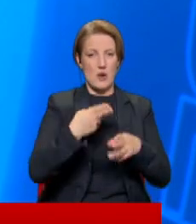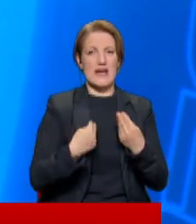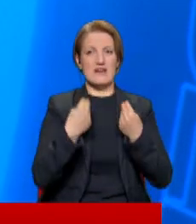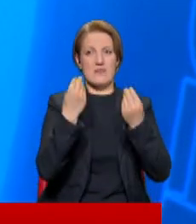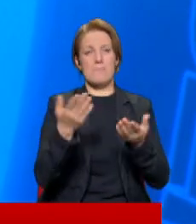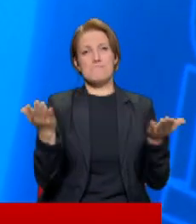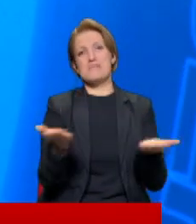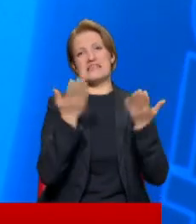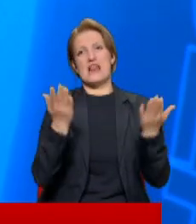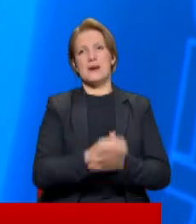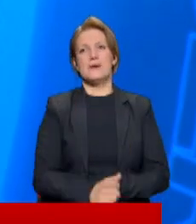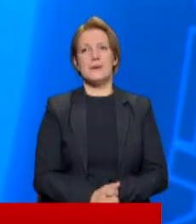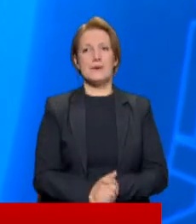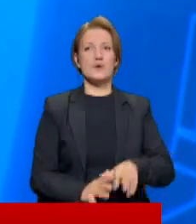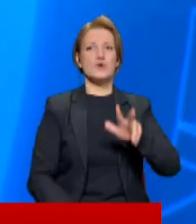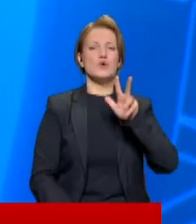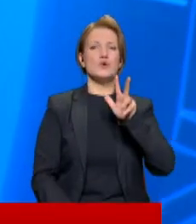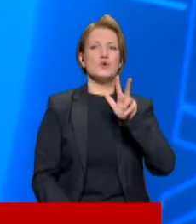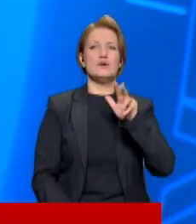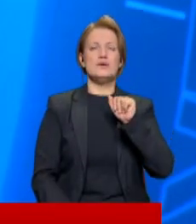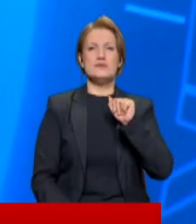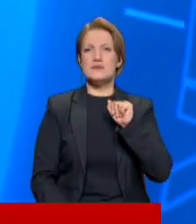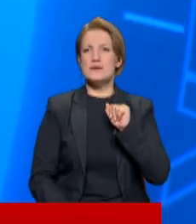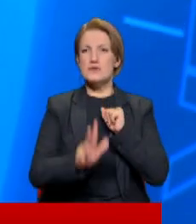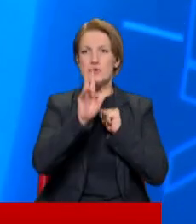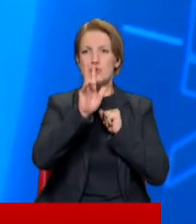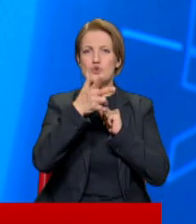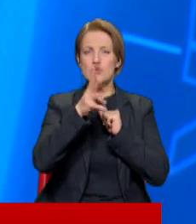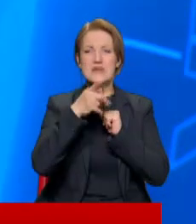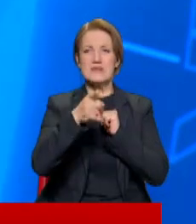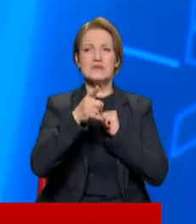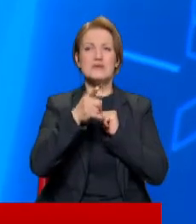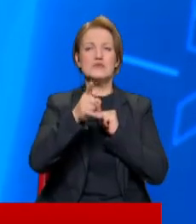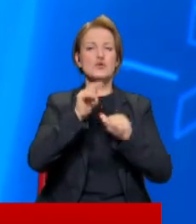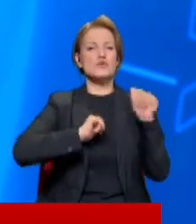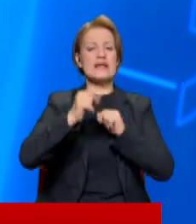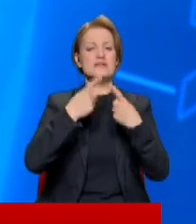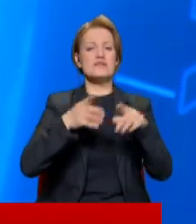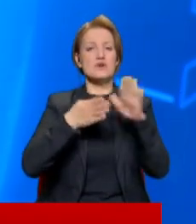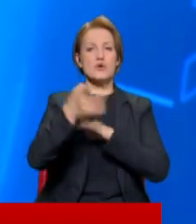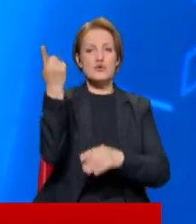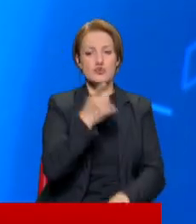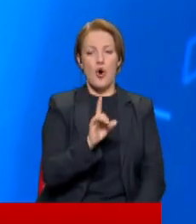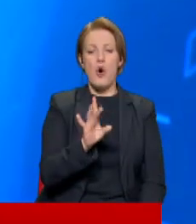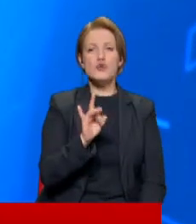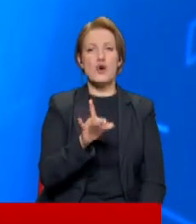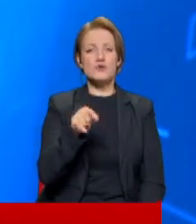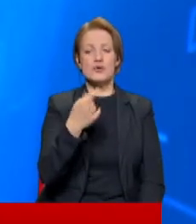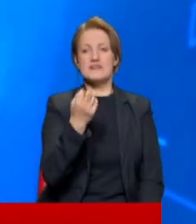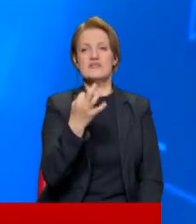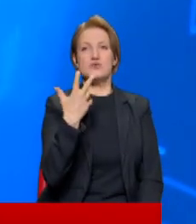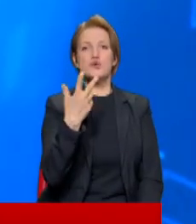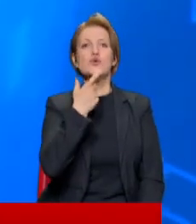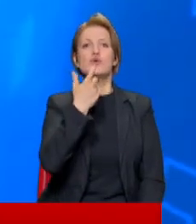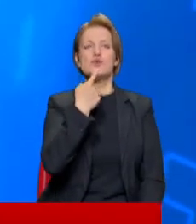mesela üç küsur milyon insan üniversite sınavına giriyor Bunu sadece %14.03'ü 4